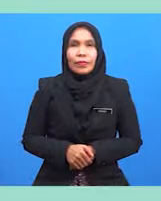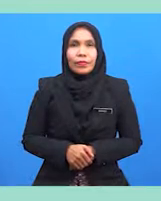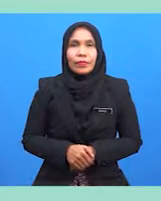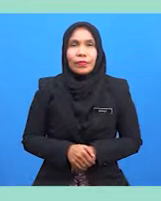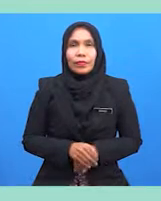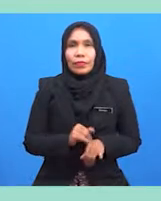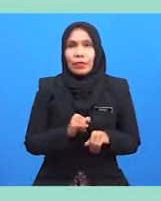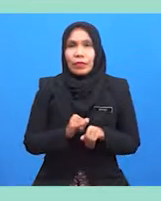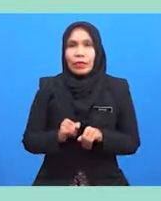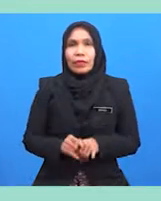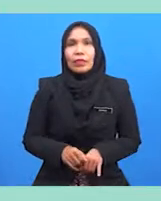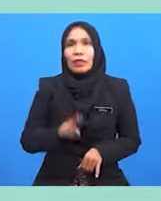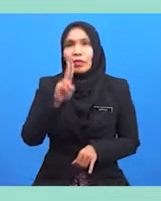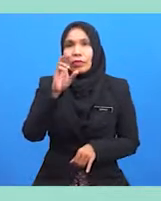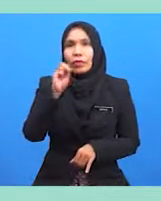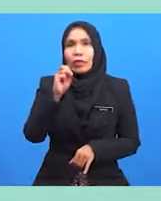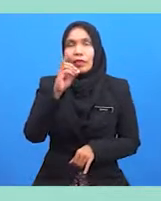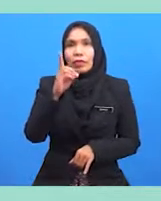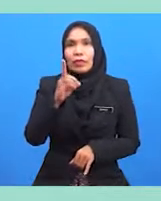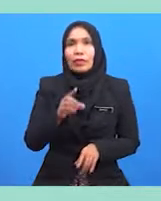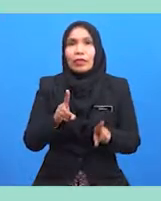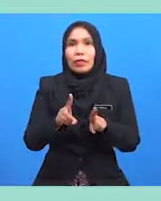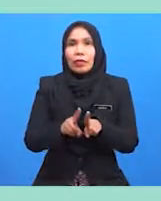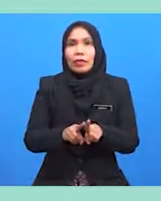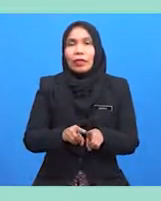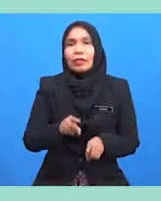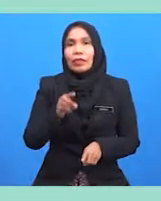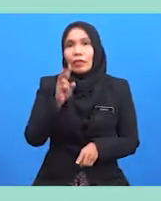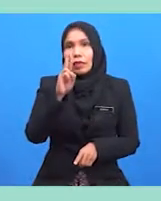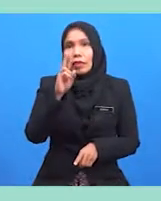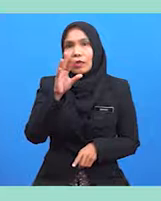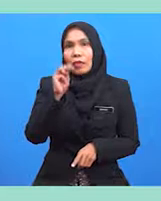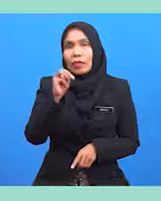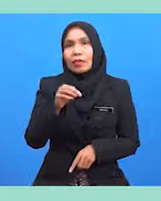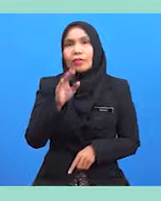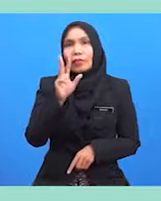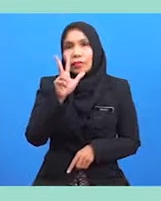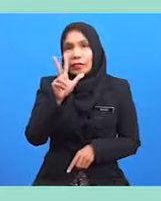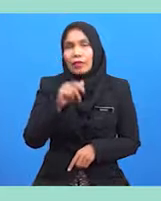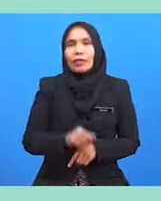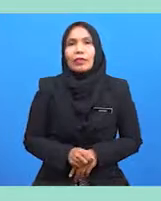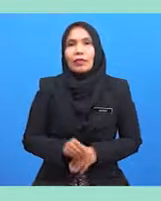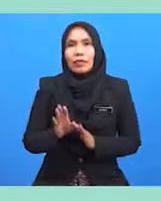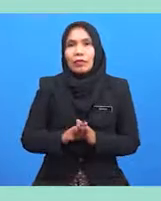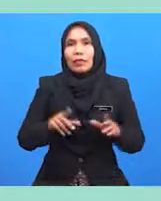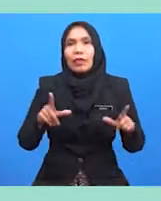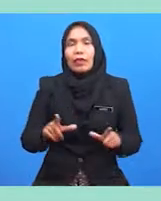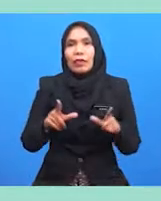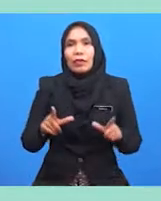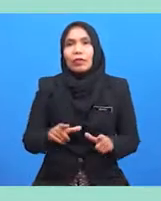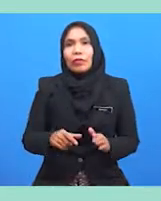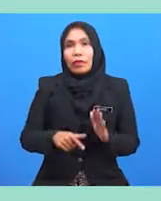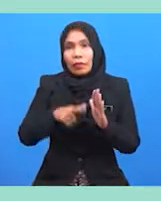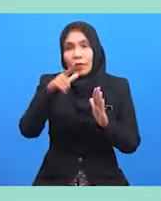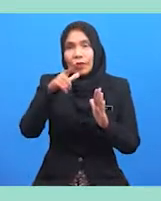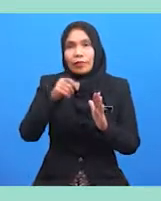Jika USD1 bersamaan RM3, berlaku lebihan permintaan dolar Amerika Syarikat atau